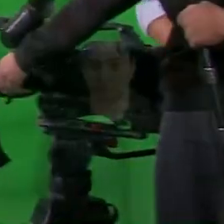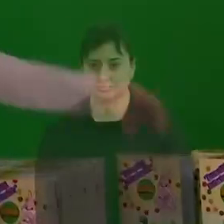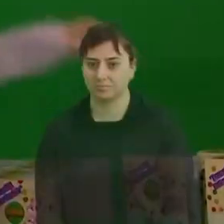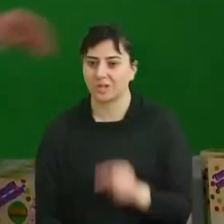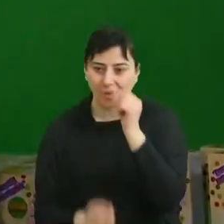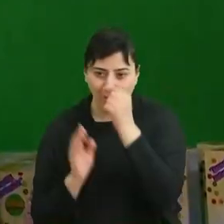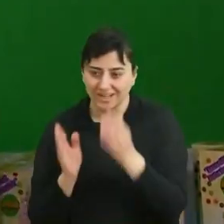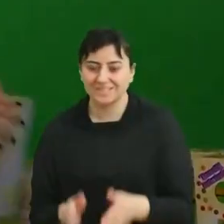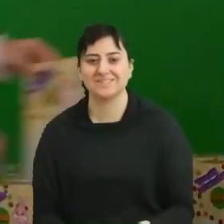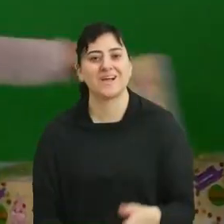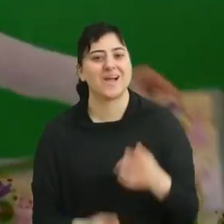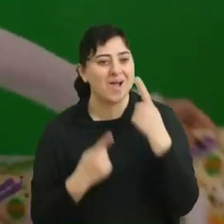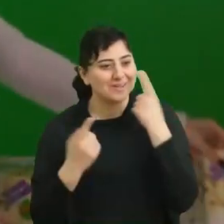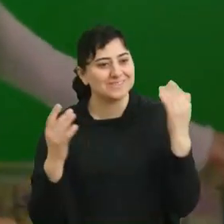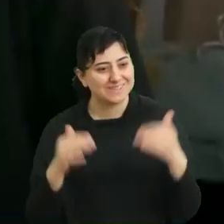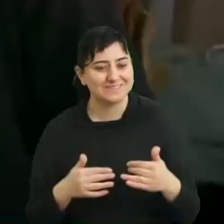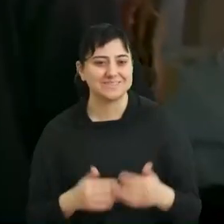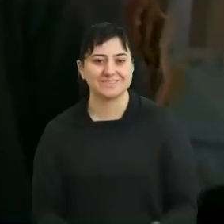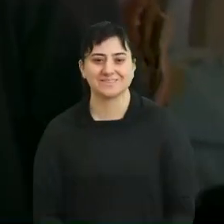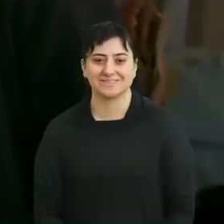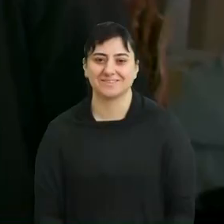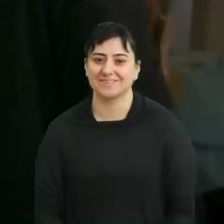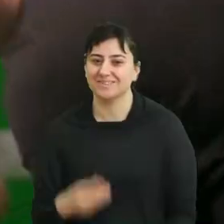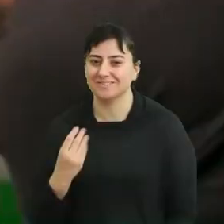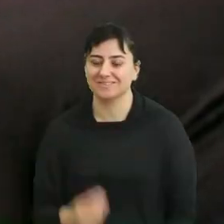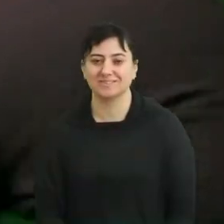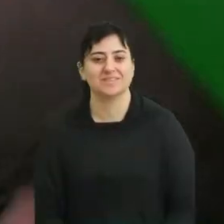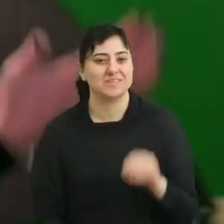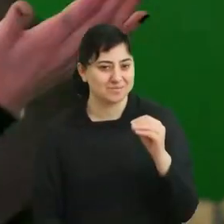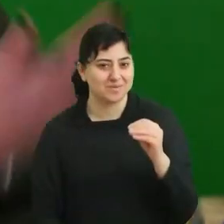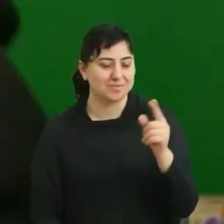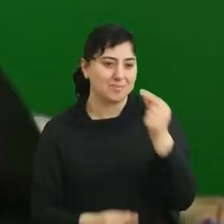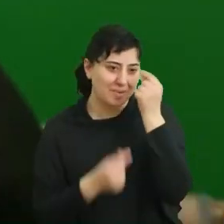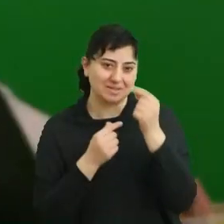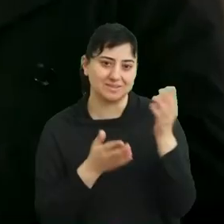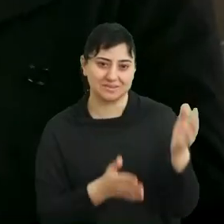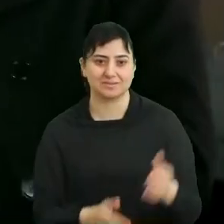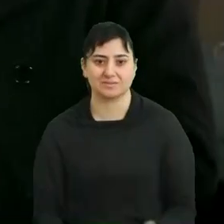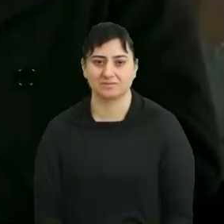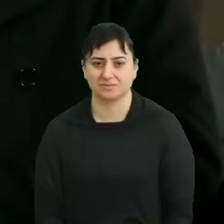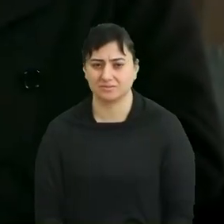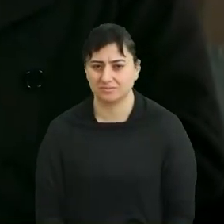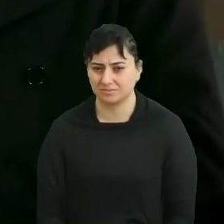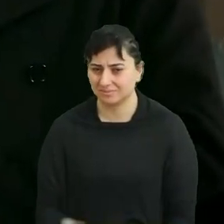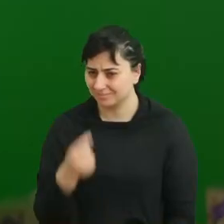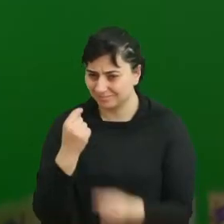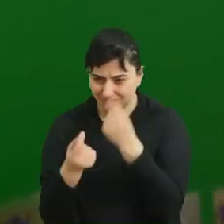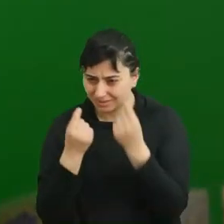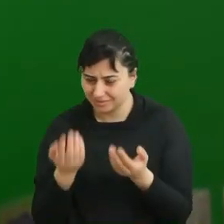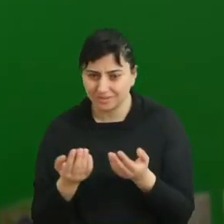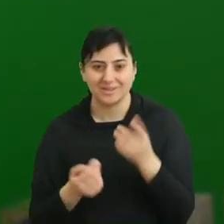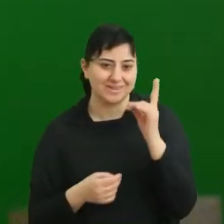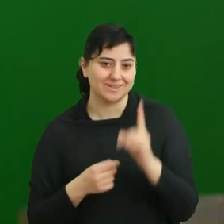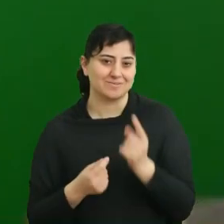Kolay gelsin. Hoş geldiniz, merhaba. Merhaba. Hoş bulduk. Evet, bebeği makyaj için alabilir miyiz? Makyaja mı?